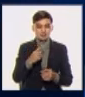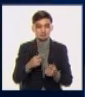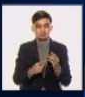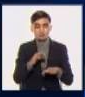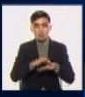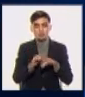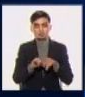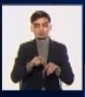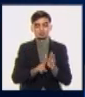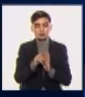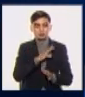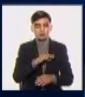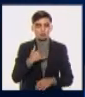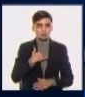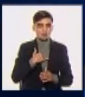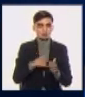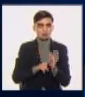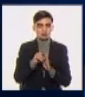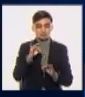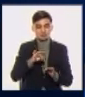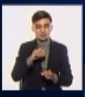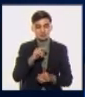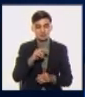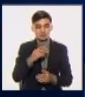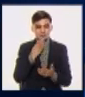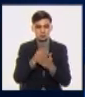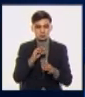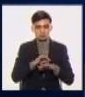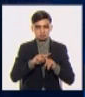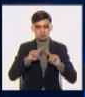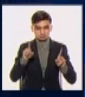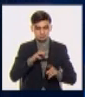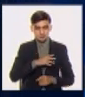симптомов, то у меня все началась картина клиническая такая довольно необычная.